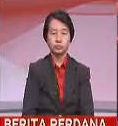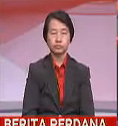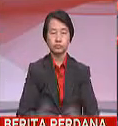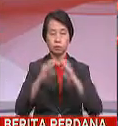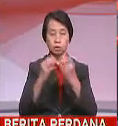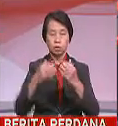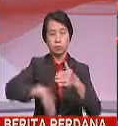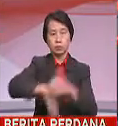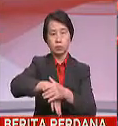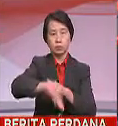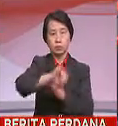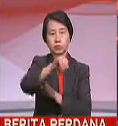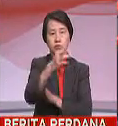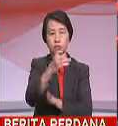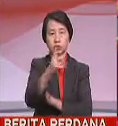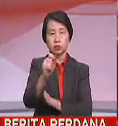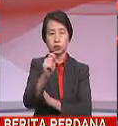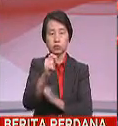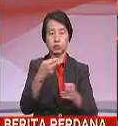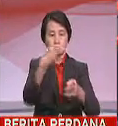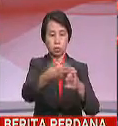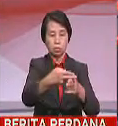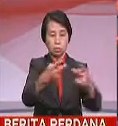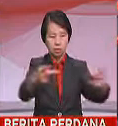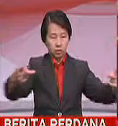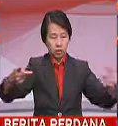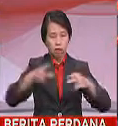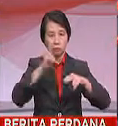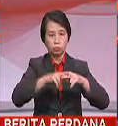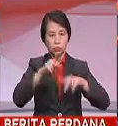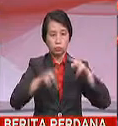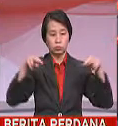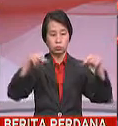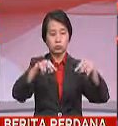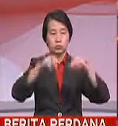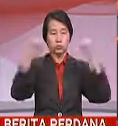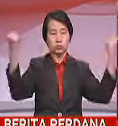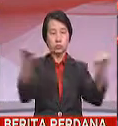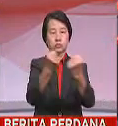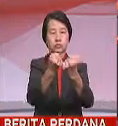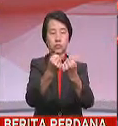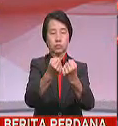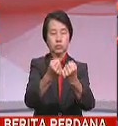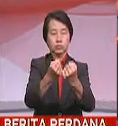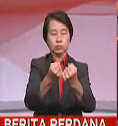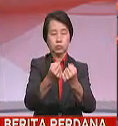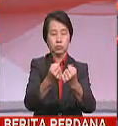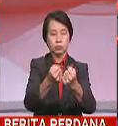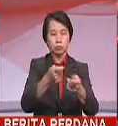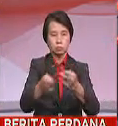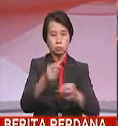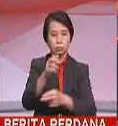kelab bola sepak Johor Darul takzim jdt telah menamakan satu kawasan tempat duduk penonton di stadium Sultan Ibrahim bersempena pengurus